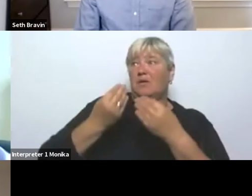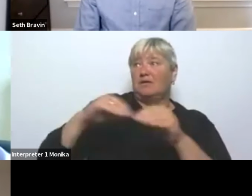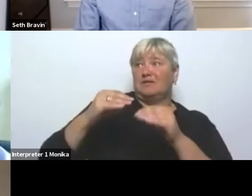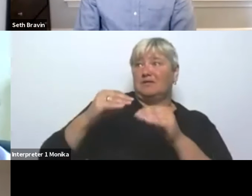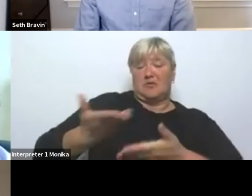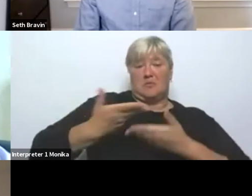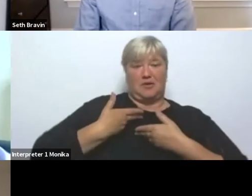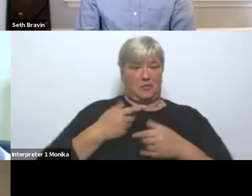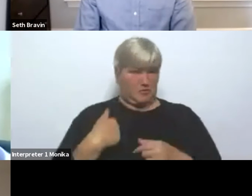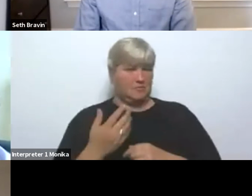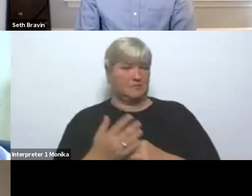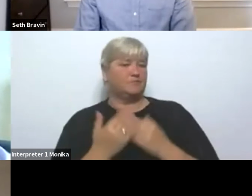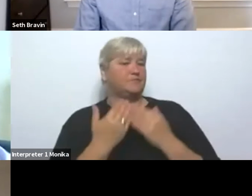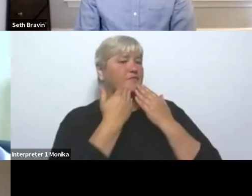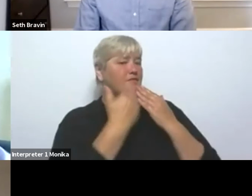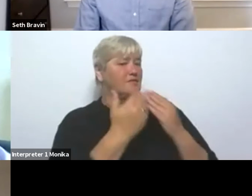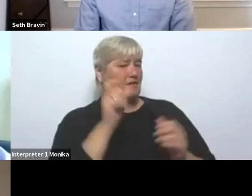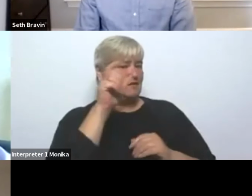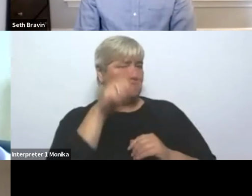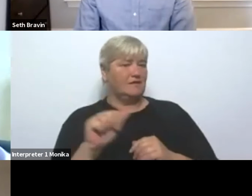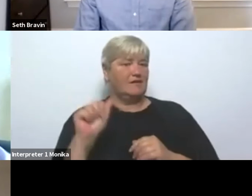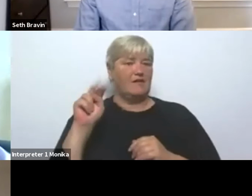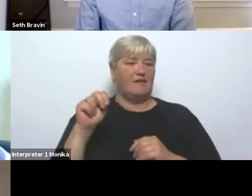Sehr schön. Danke dir, Andreas. Rea?